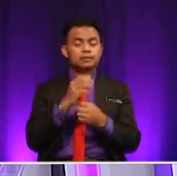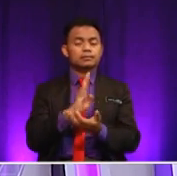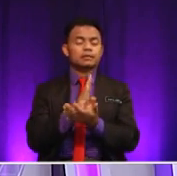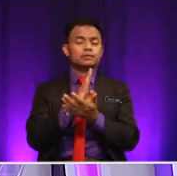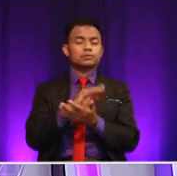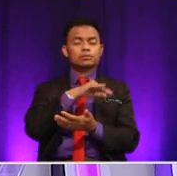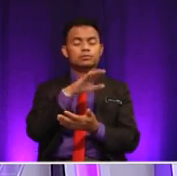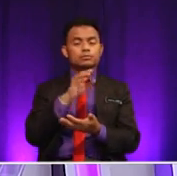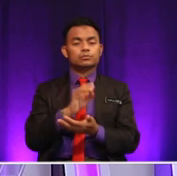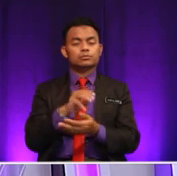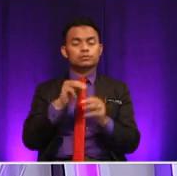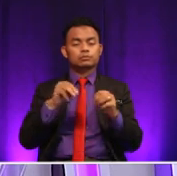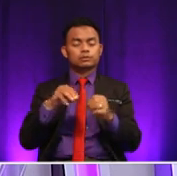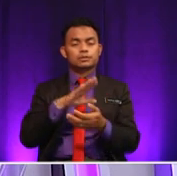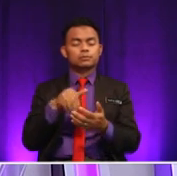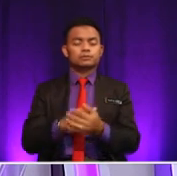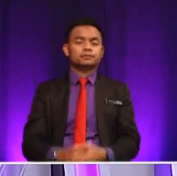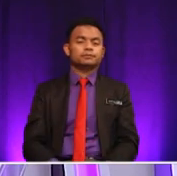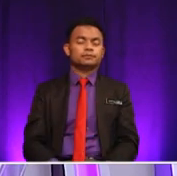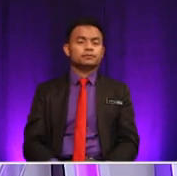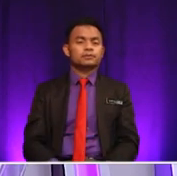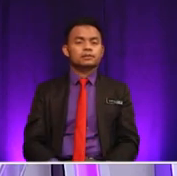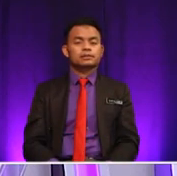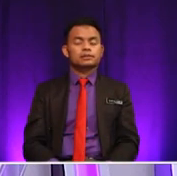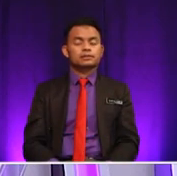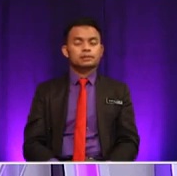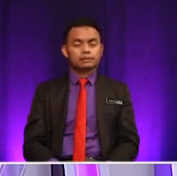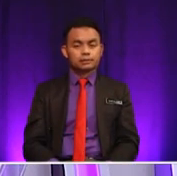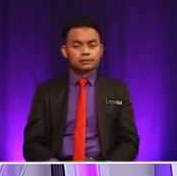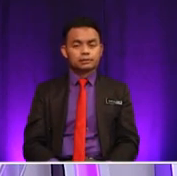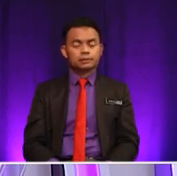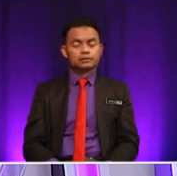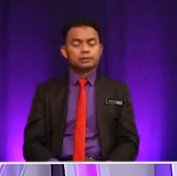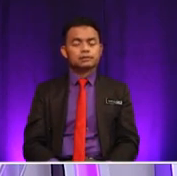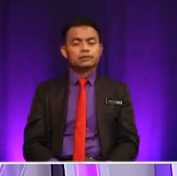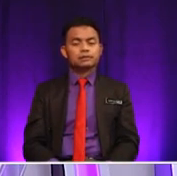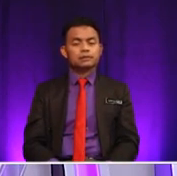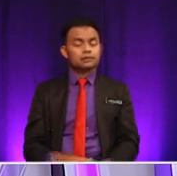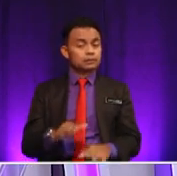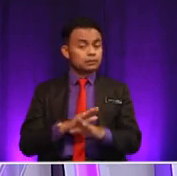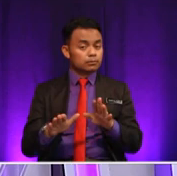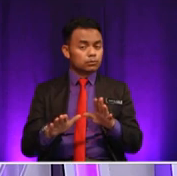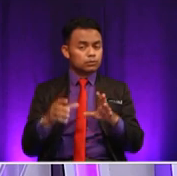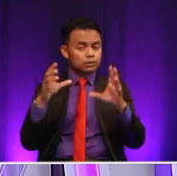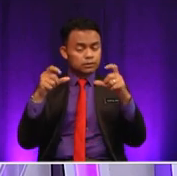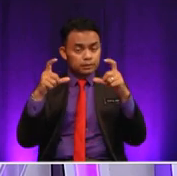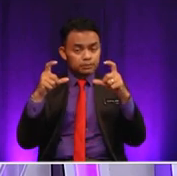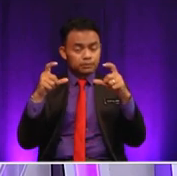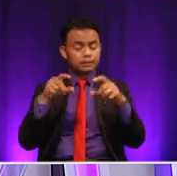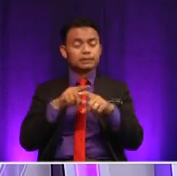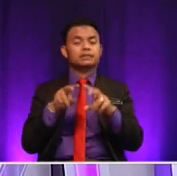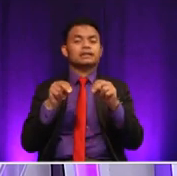menjawab pemeriksaan ini kelak bagi mata pelajaran sains Sugan pendek kata dari Nisa Jangan terburu-buru nanti ter